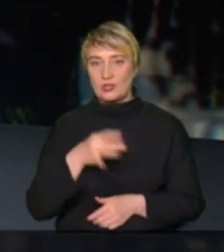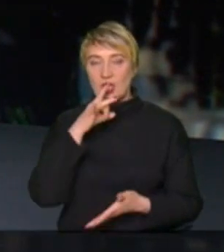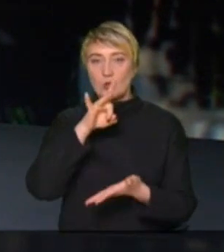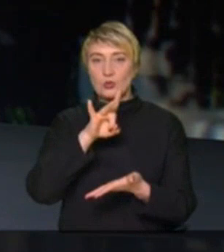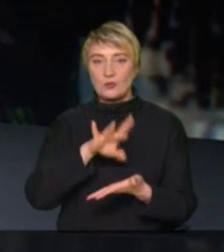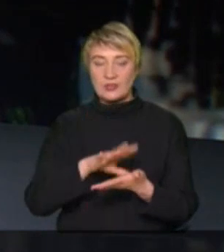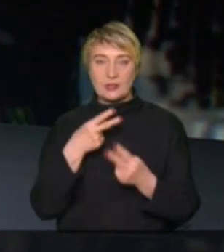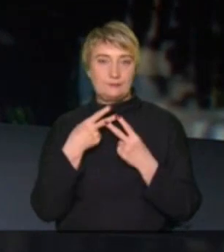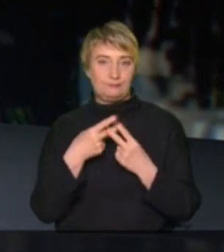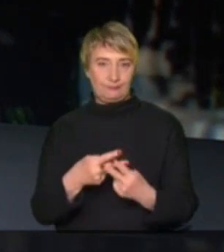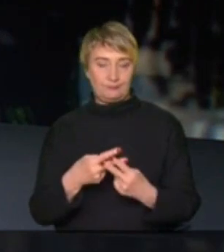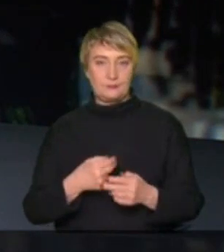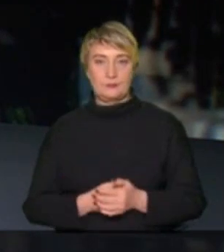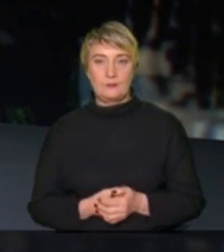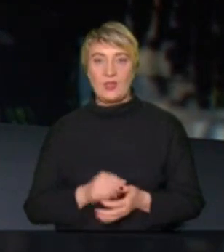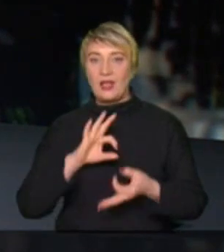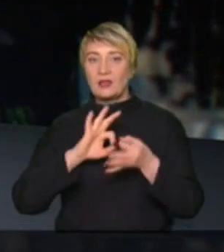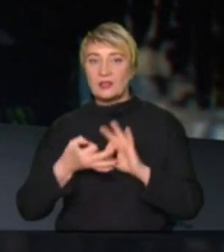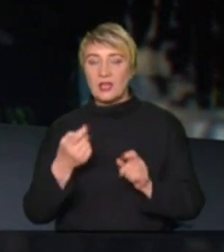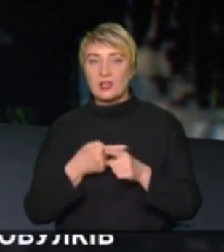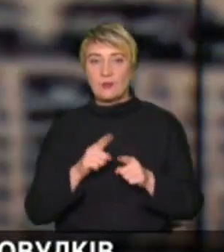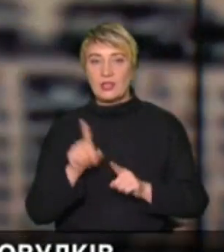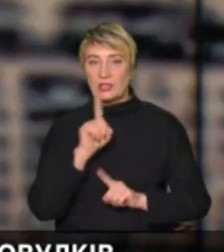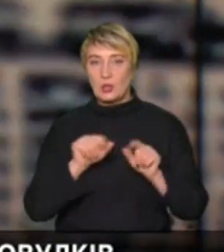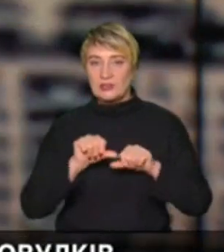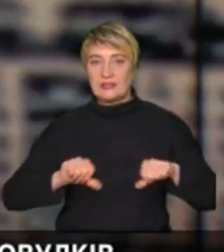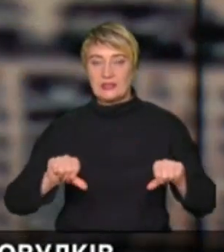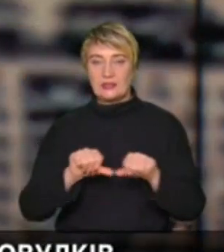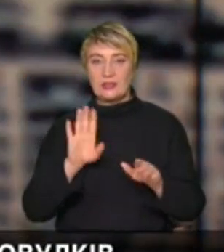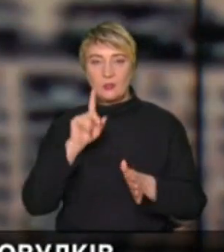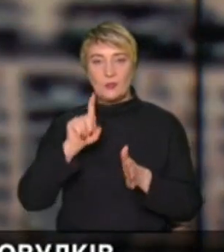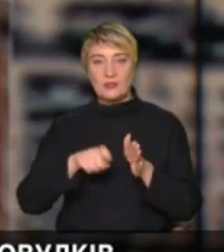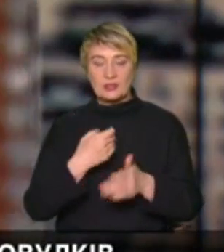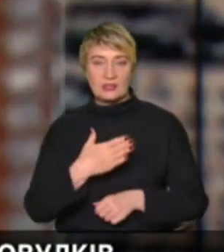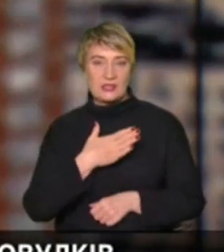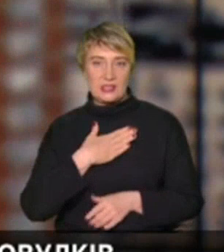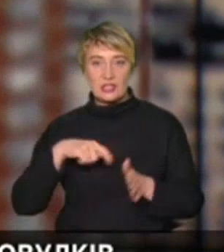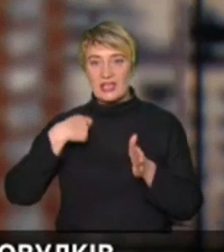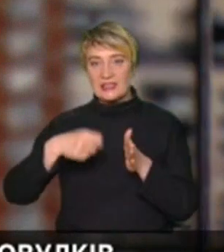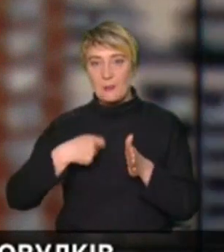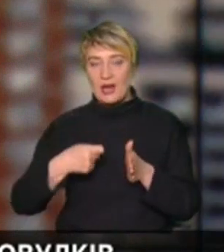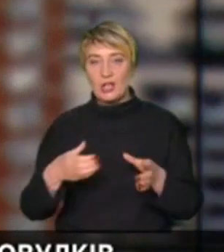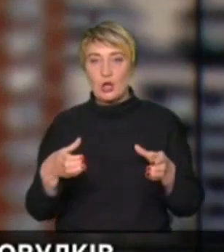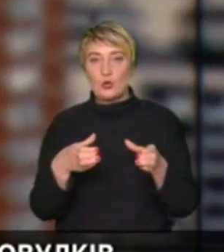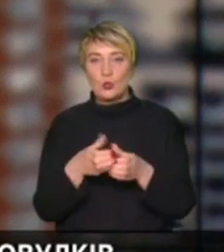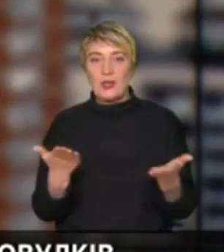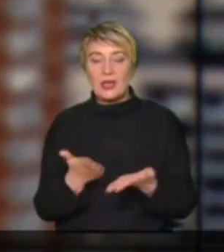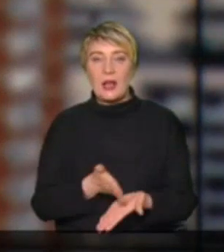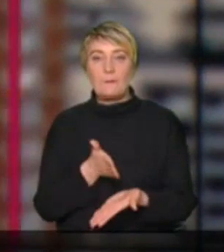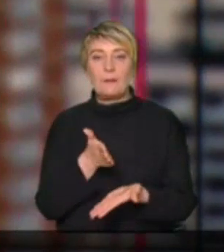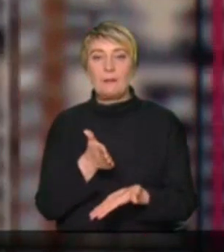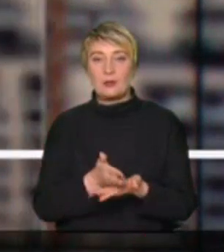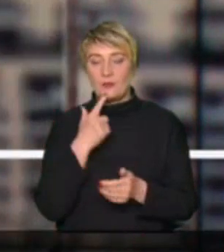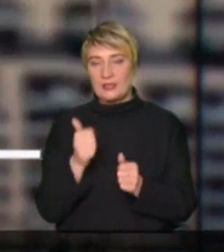позбавлення волі. Ось деталі цього засідання просто зараз будемо дізнаватися від нашої знімальної групи, яка перебуває